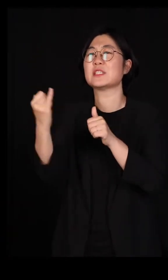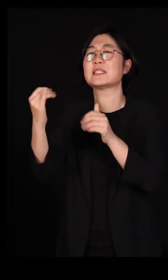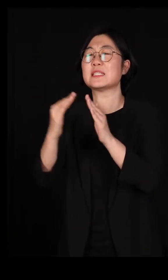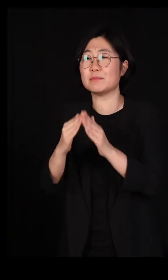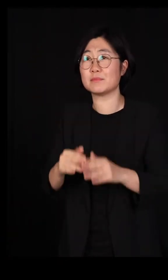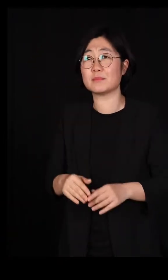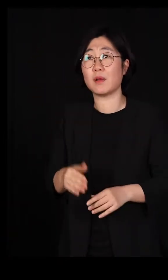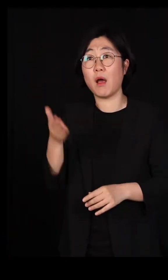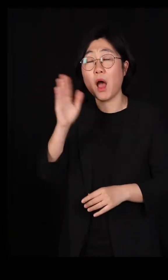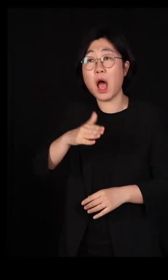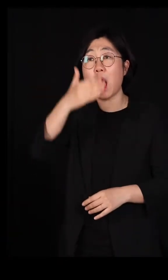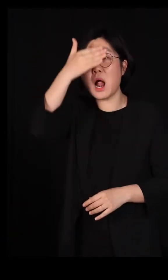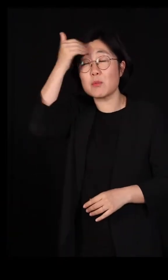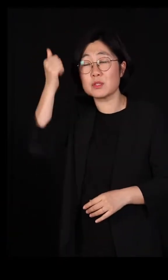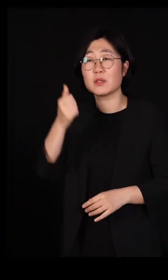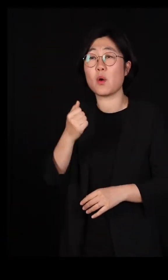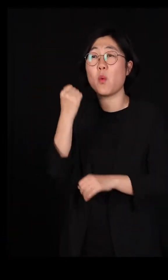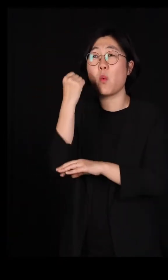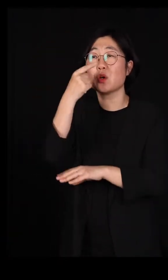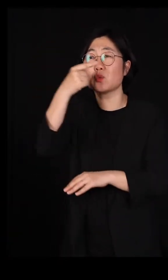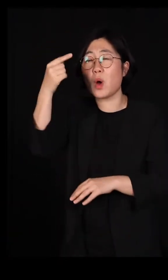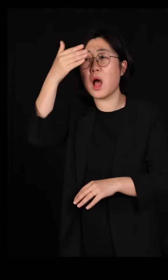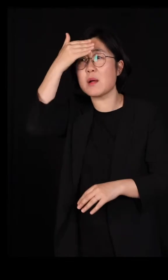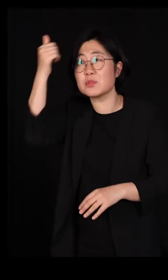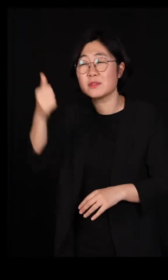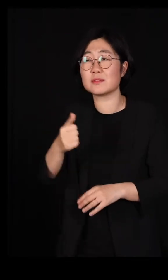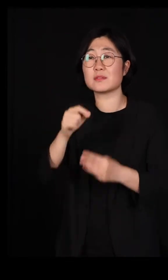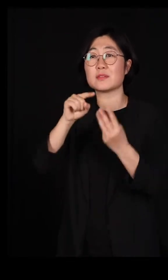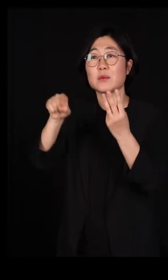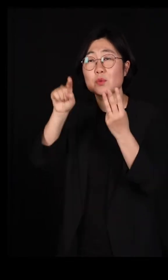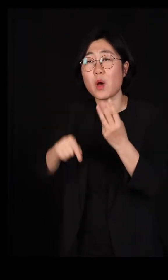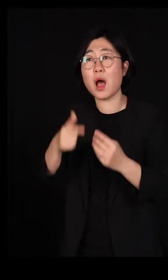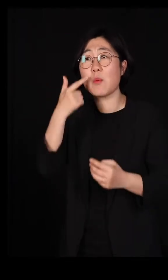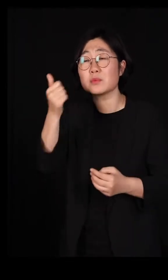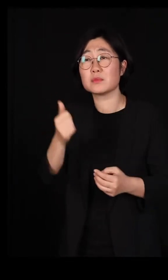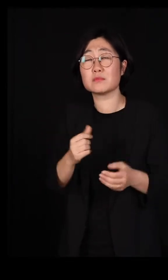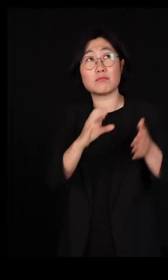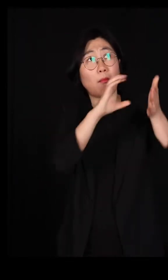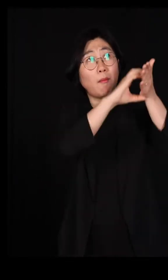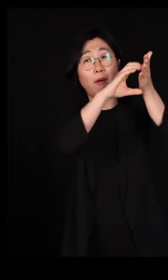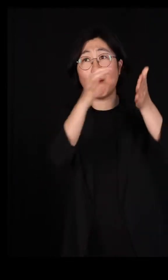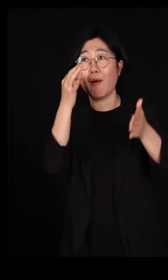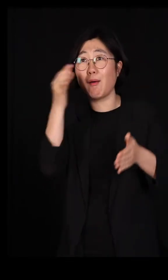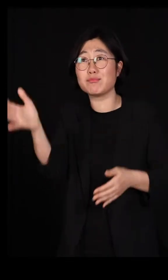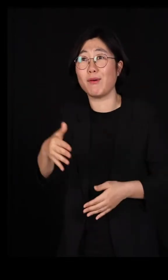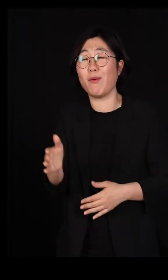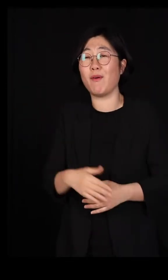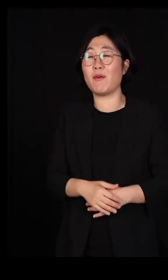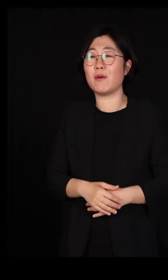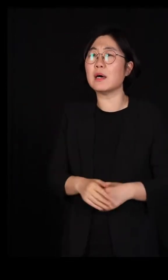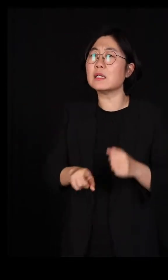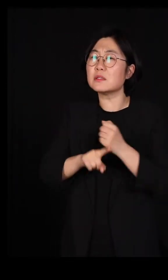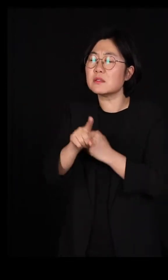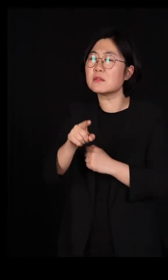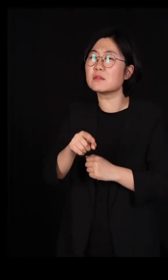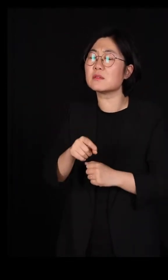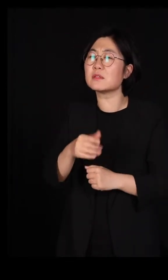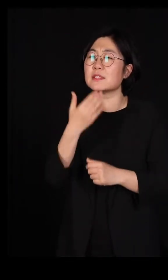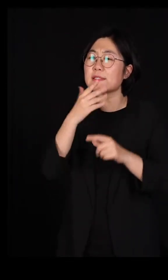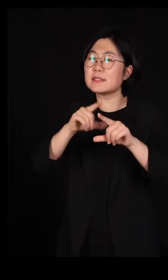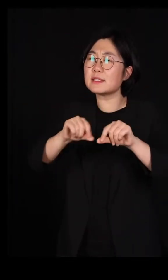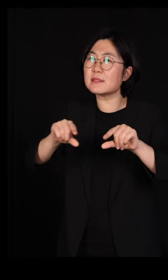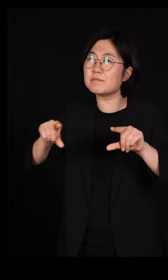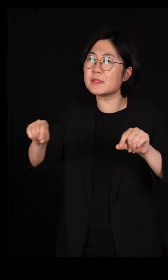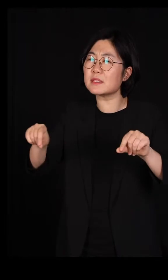뭐 하지만 우리 원조 할아버지, 뭐 삼촌, 뭐 아버지, 뭐 이런 간판 별로 없잖아요. 음식에 있어서